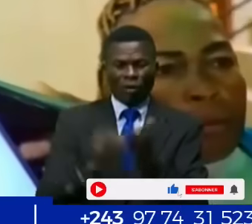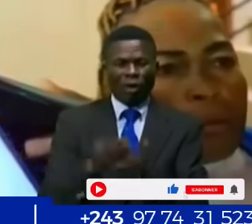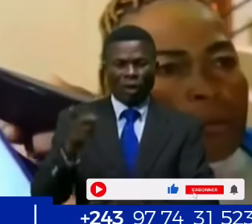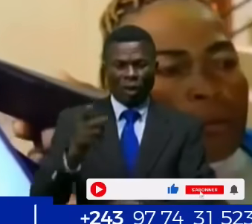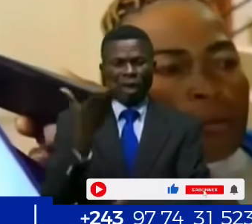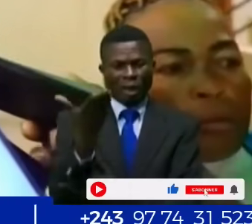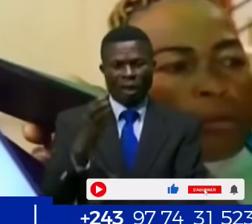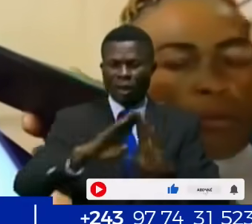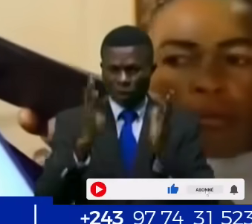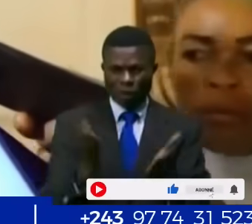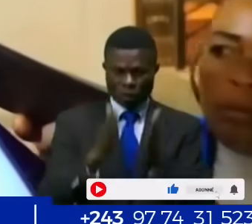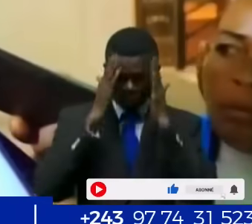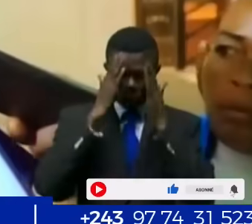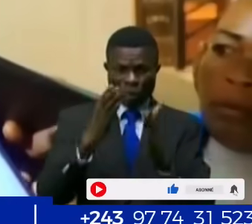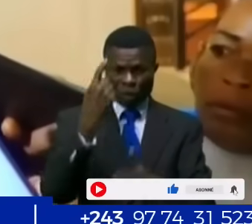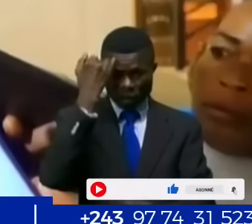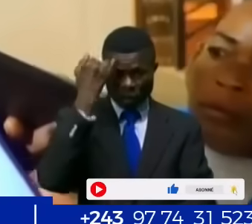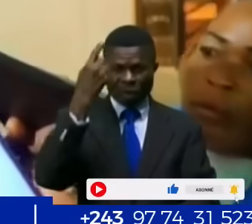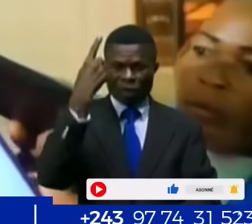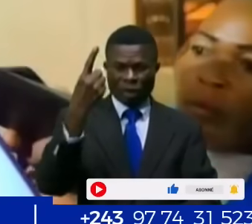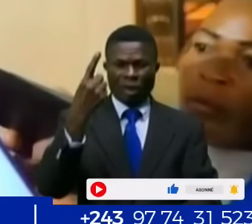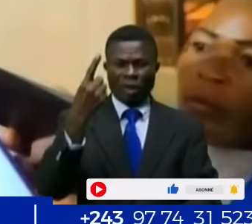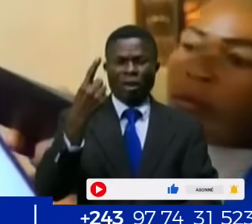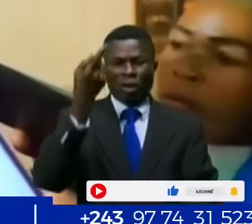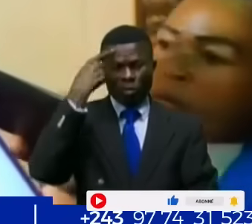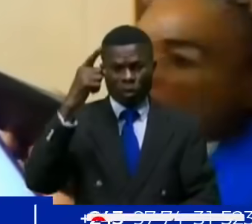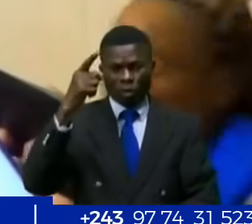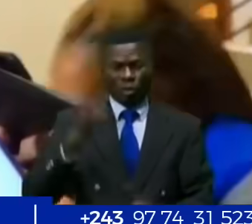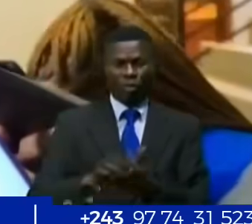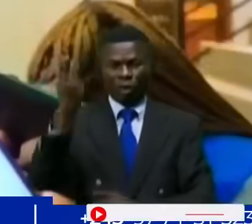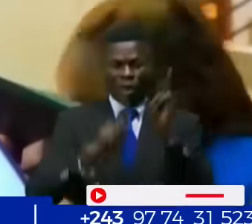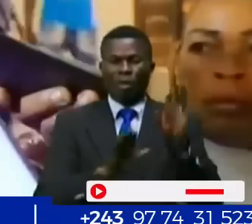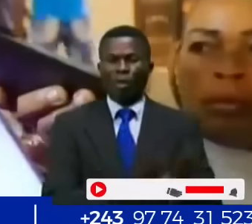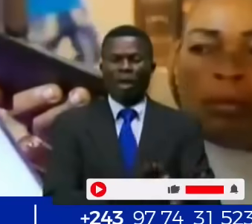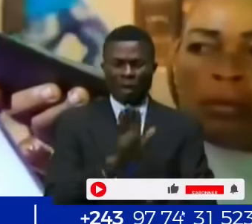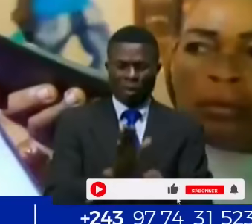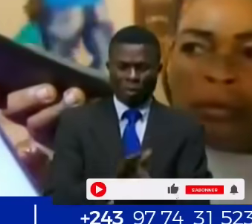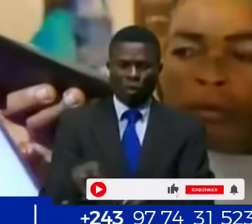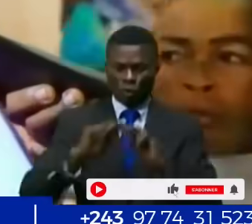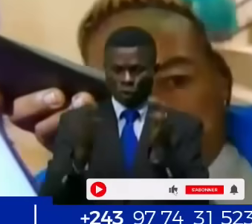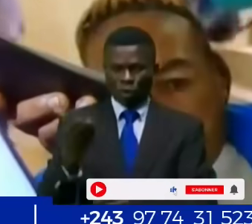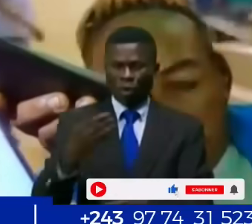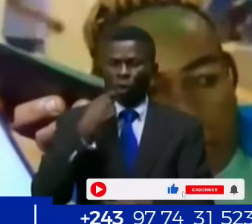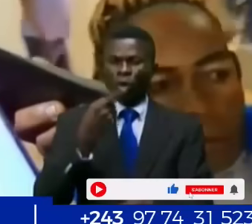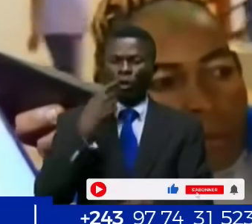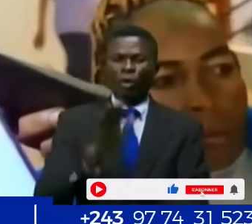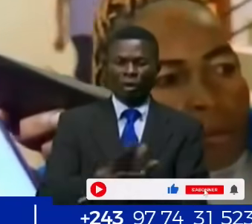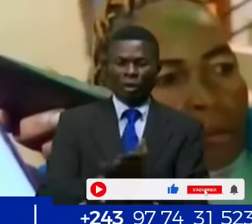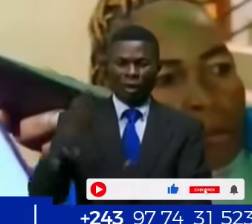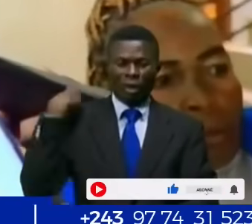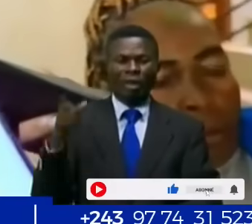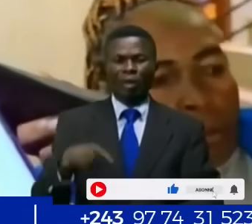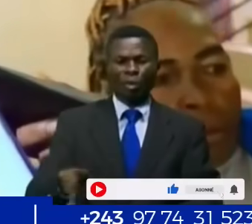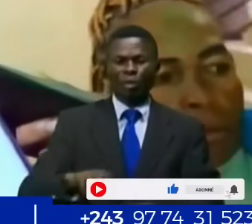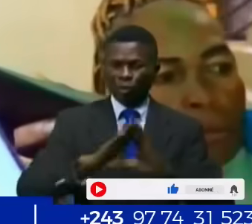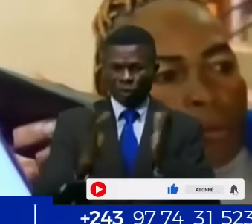invités à regarder tous ensemble dans une même direction car le peuple attend beaucoup d'eux. J'ai d'abord félicité les députés provinciaux